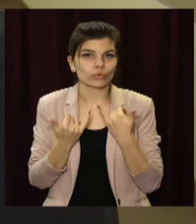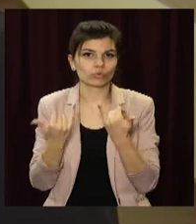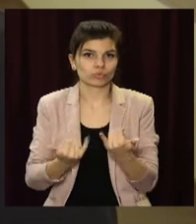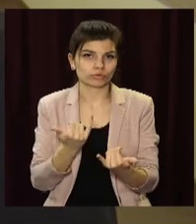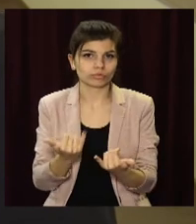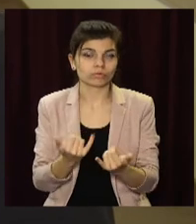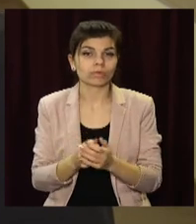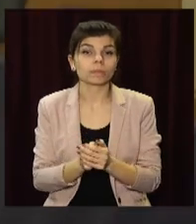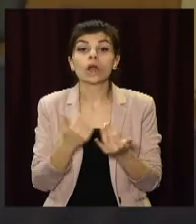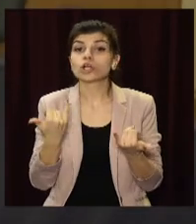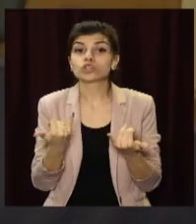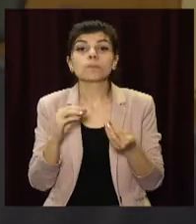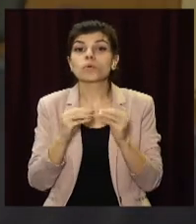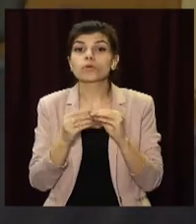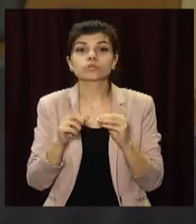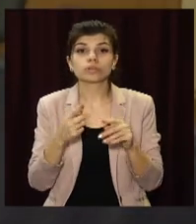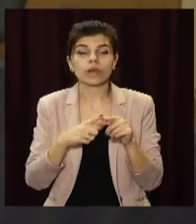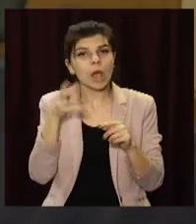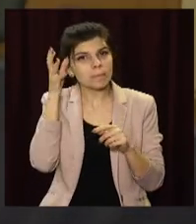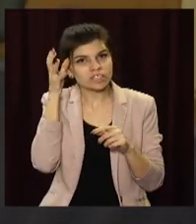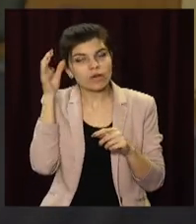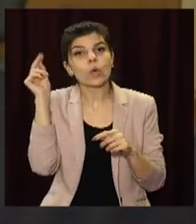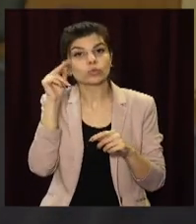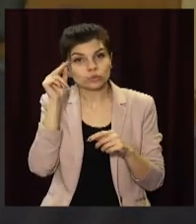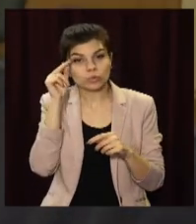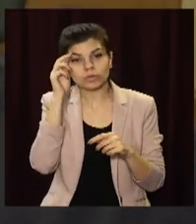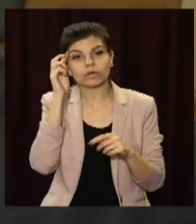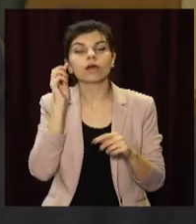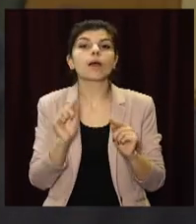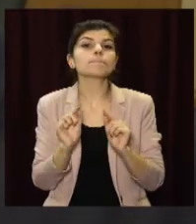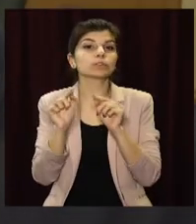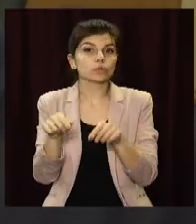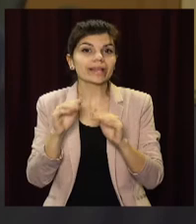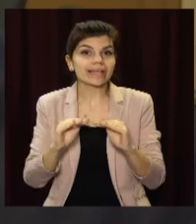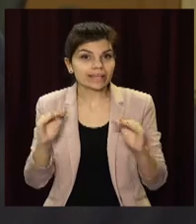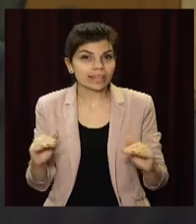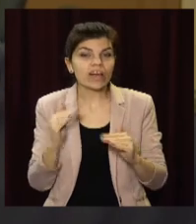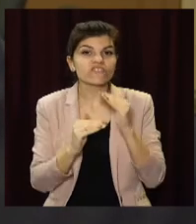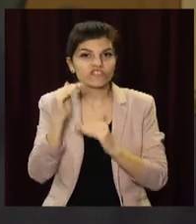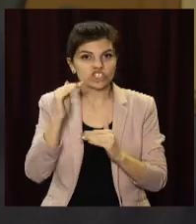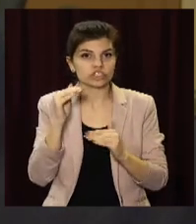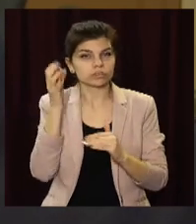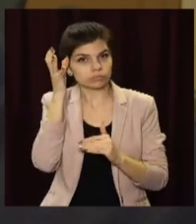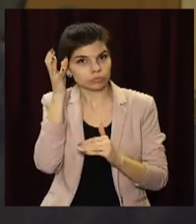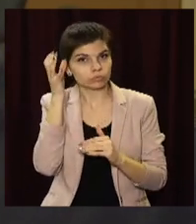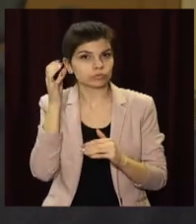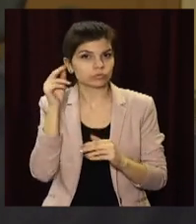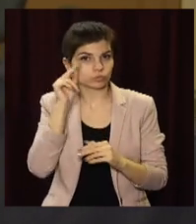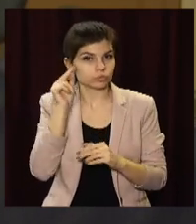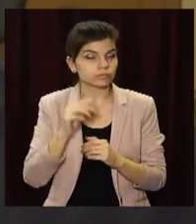сейчас проблема – это образование, учеба, поступление детей в высшие учебные